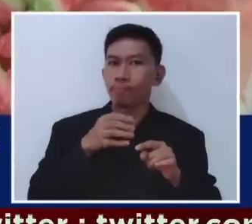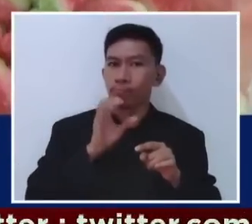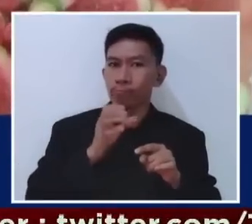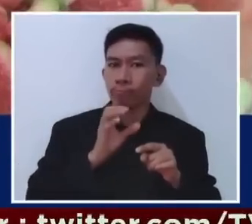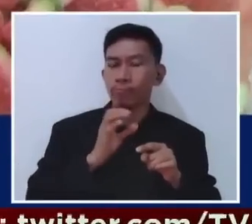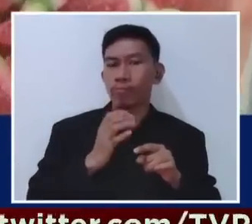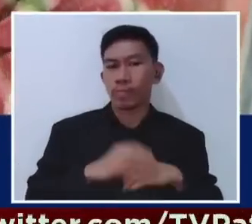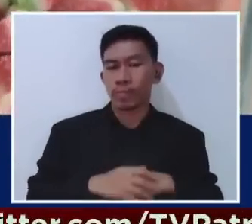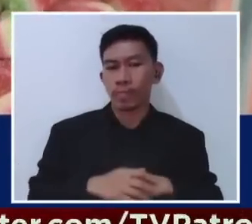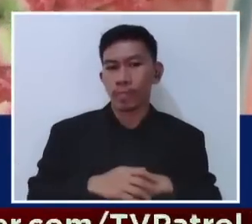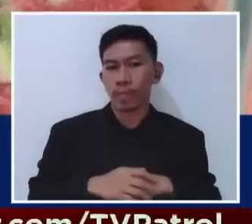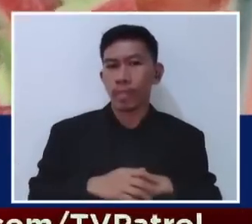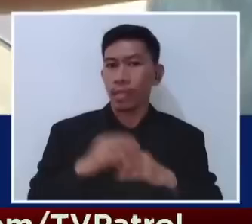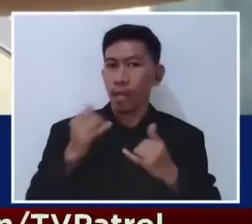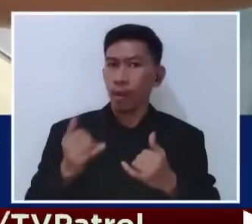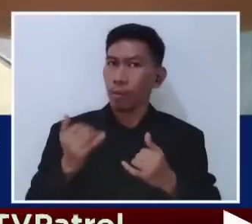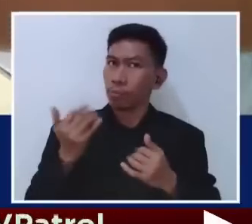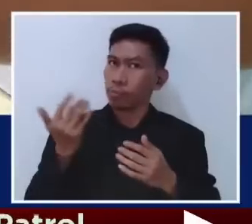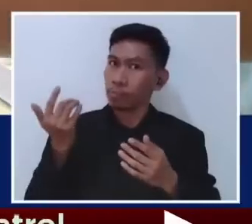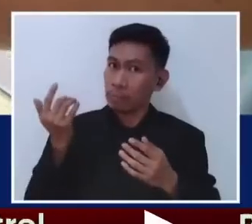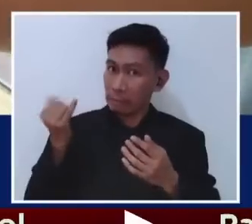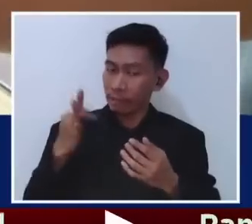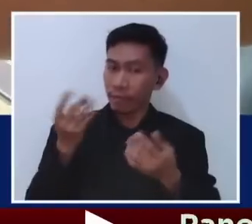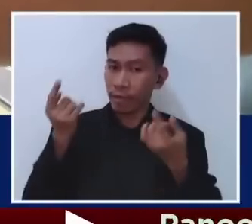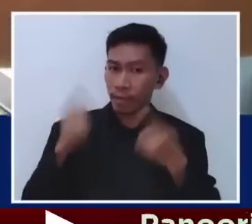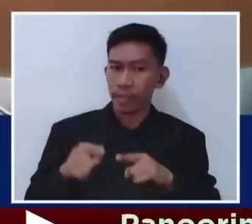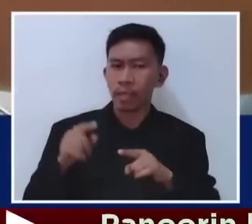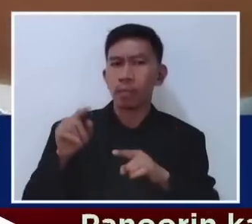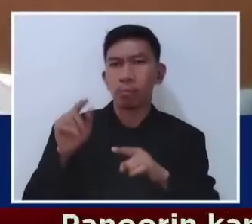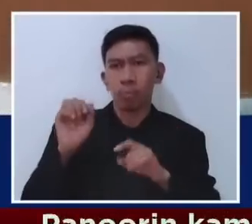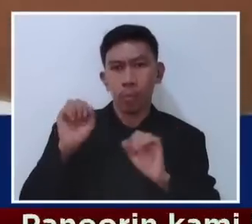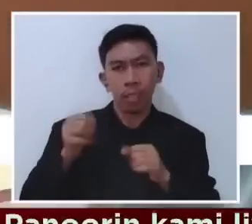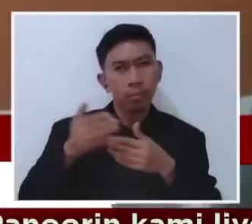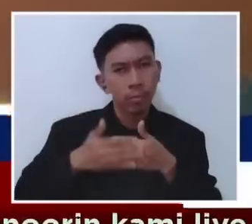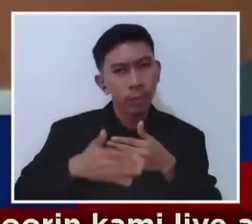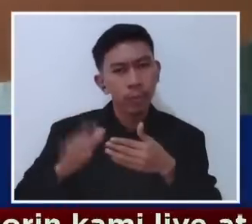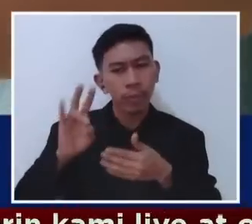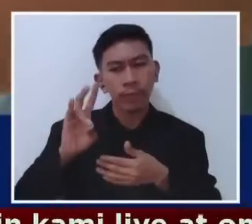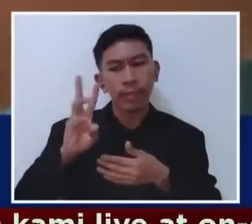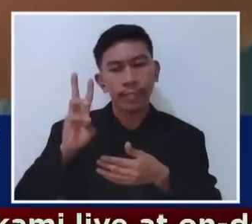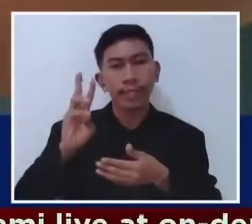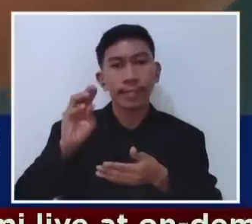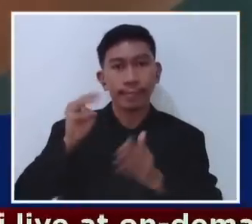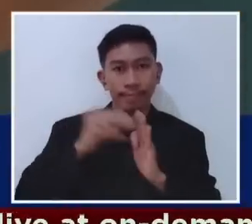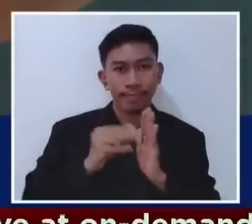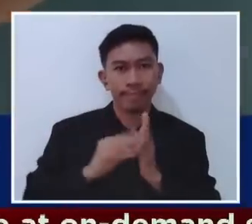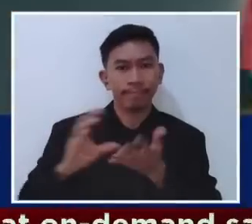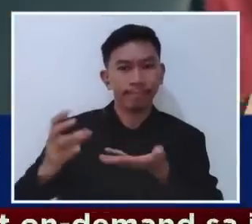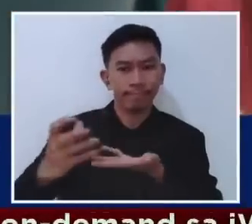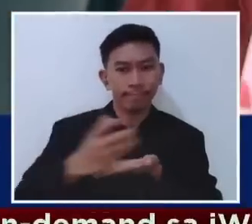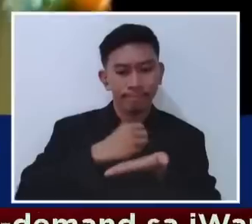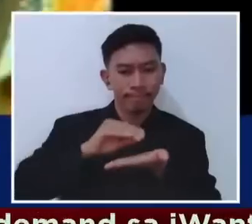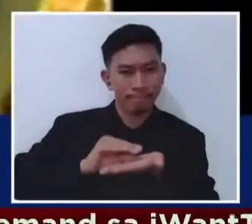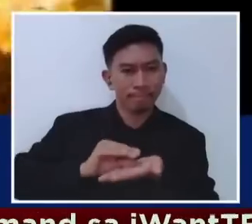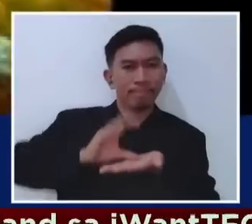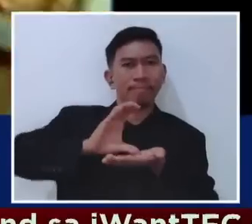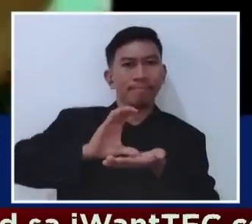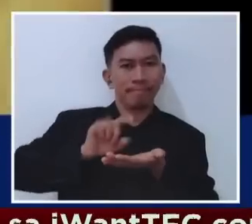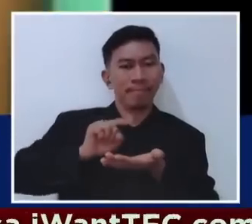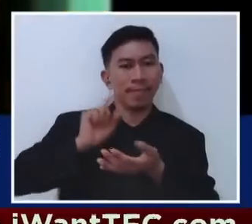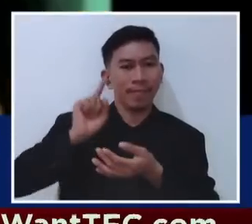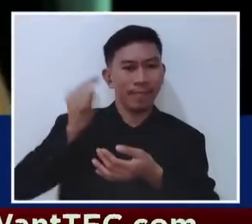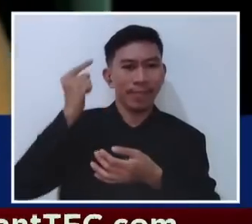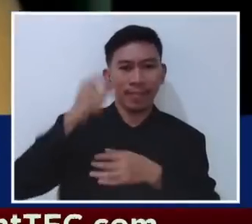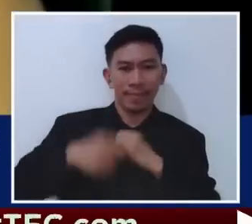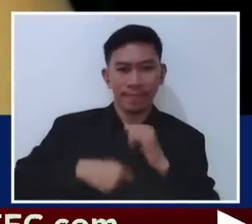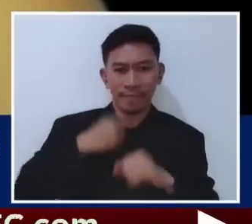sa 76 billion pesos ang malilikom na pondo ng gobyerno sa unang taon ng pagpapatupad. Pero hindi lang